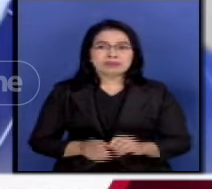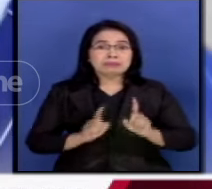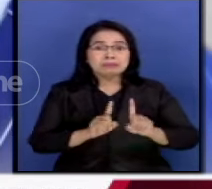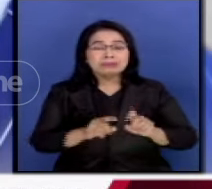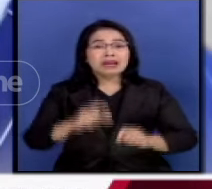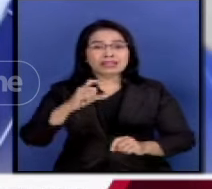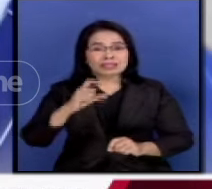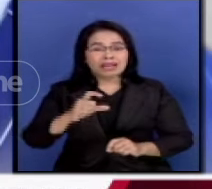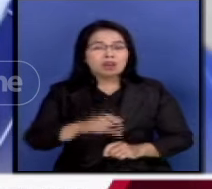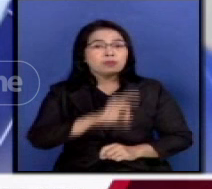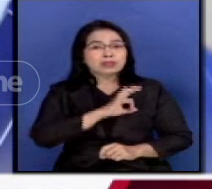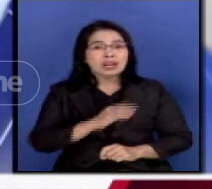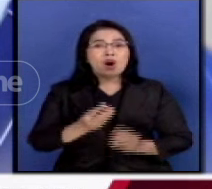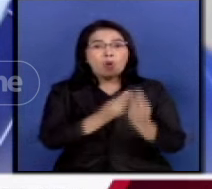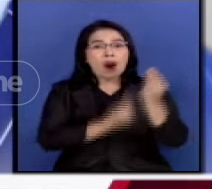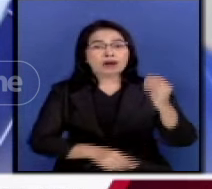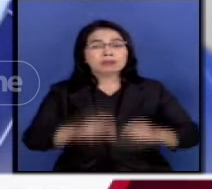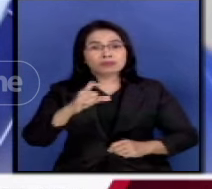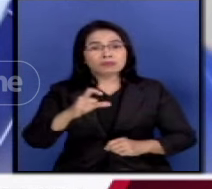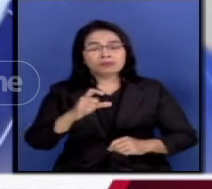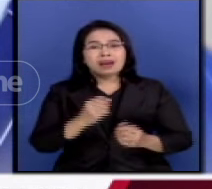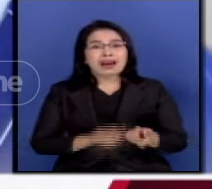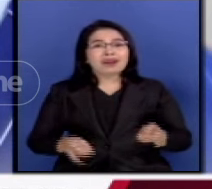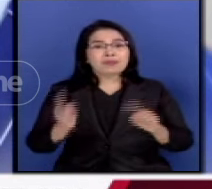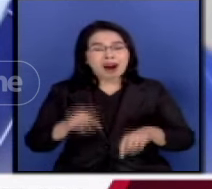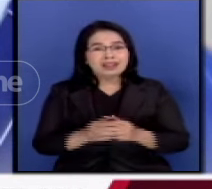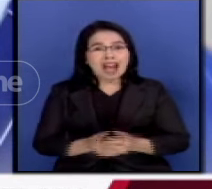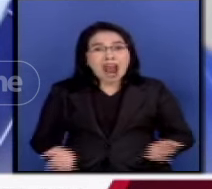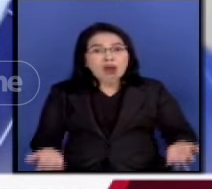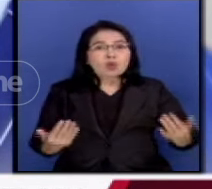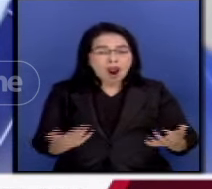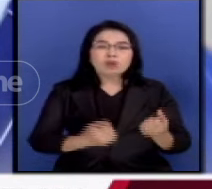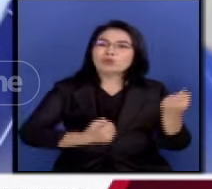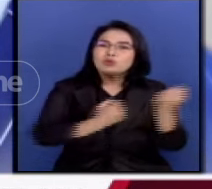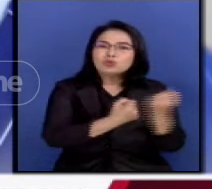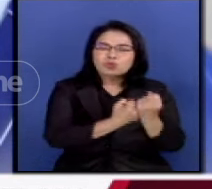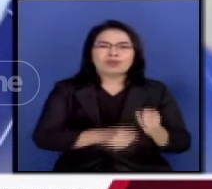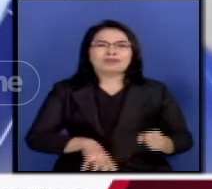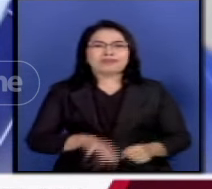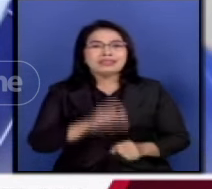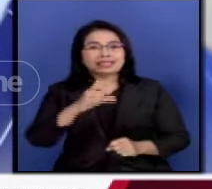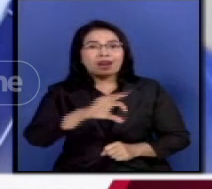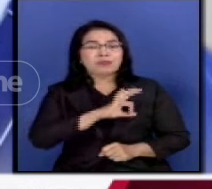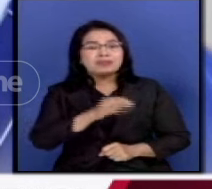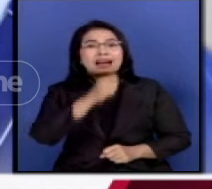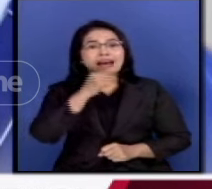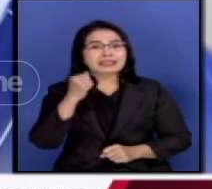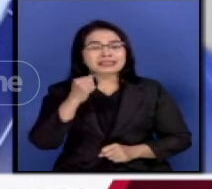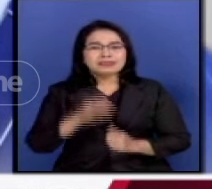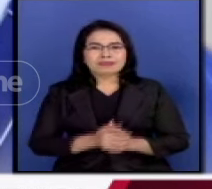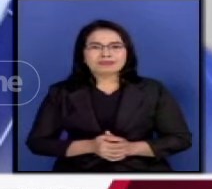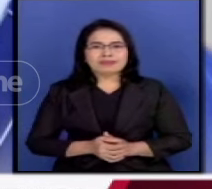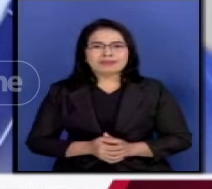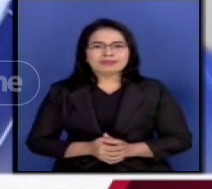capres-cawapres dianggap akan kembali menaikkan elektabilitas Anis capres